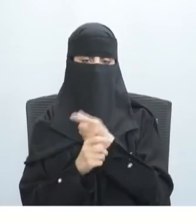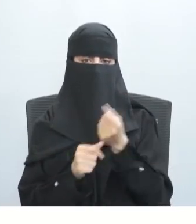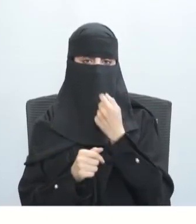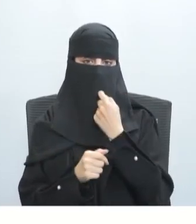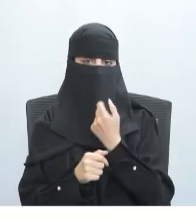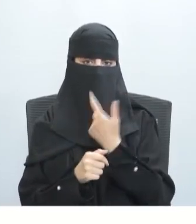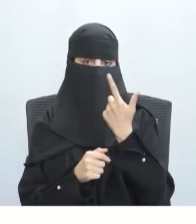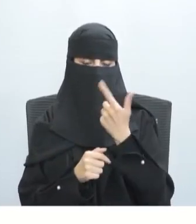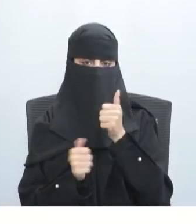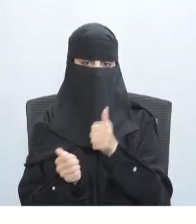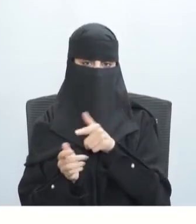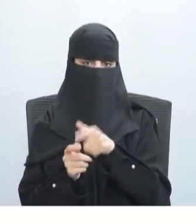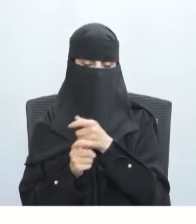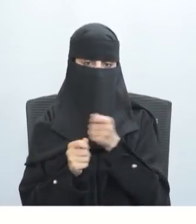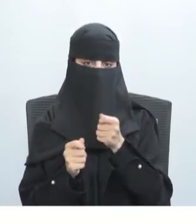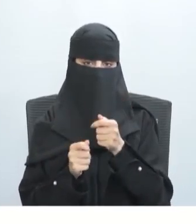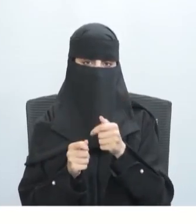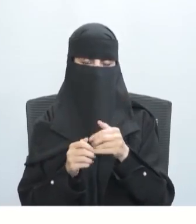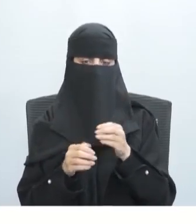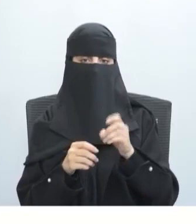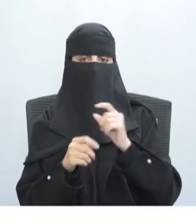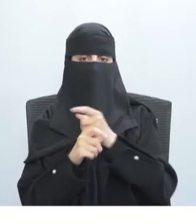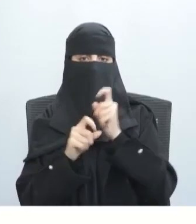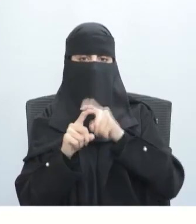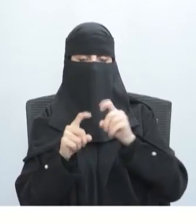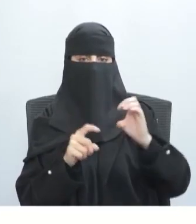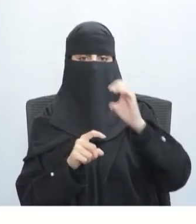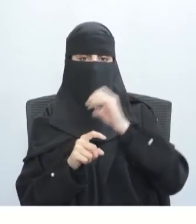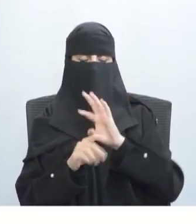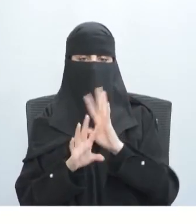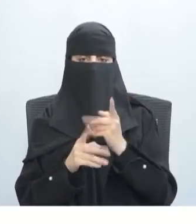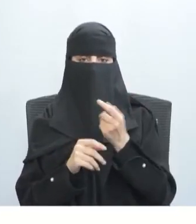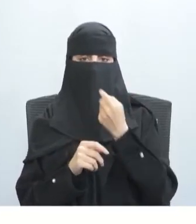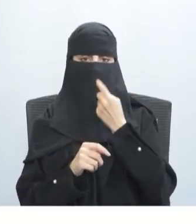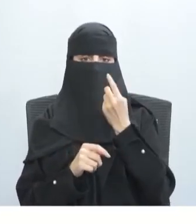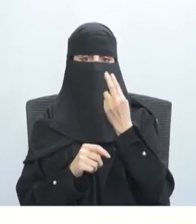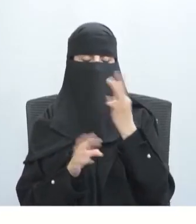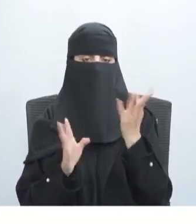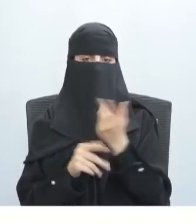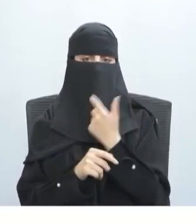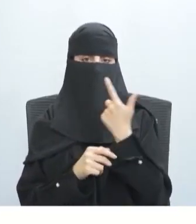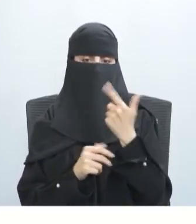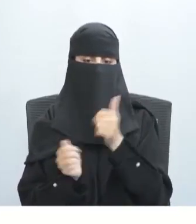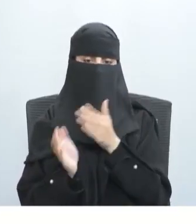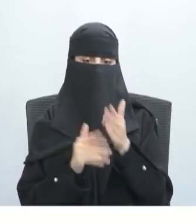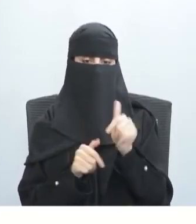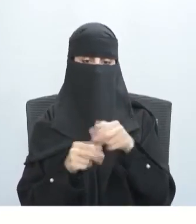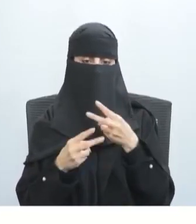قيمه الاستثمار العائد 4 الفتره سبع سنوات اذا نطبق